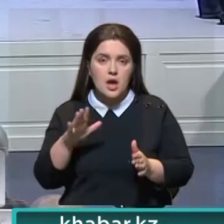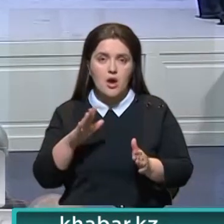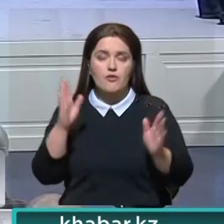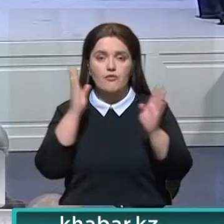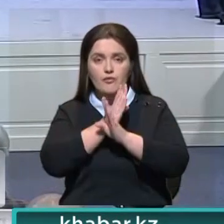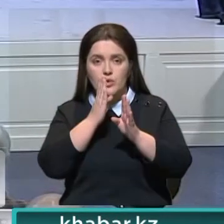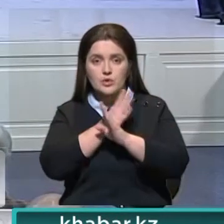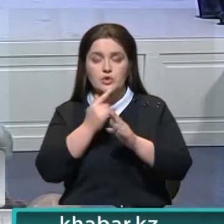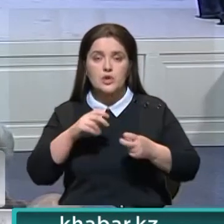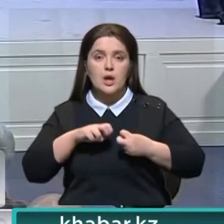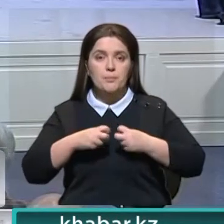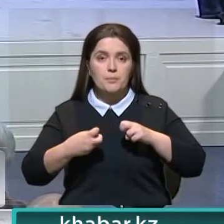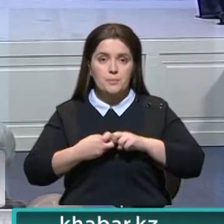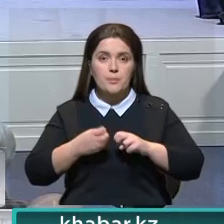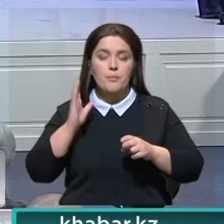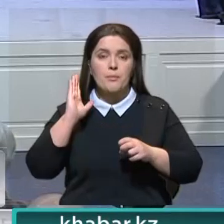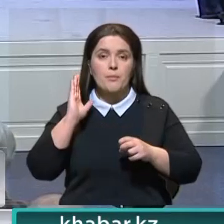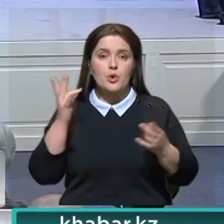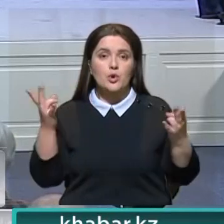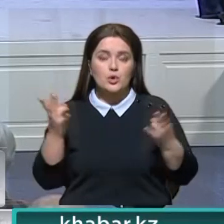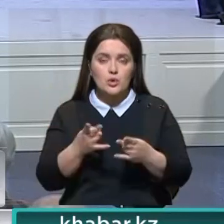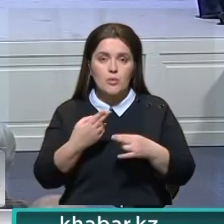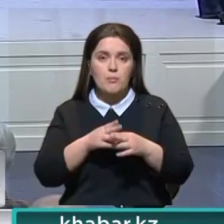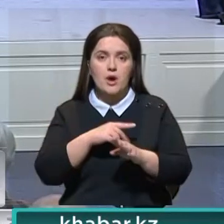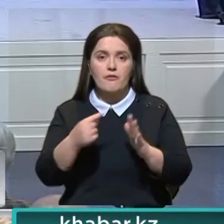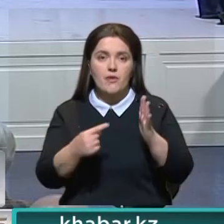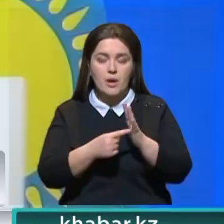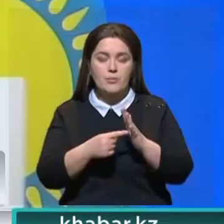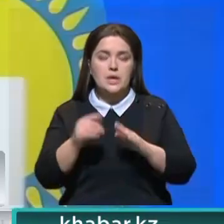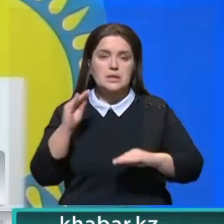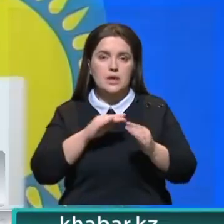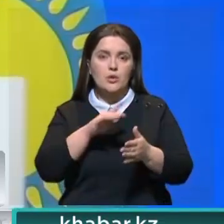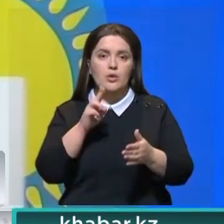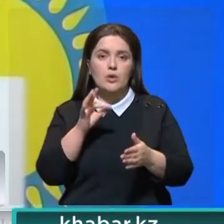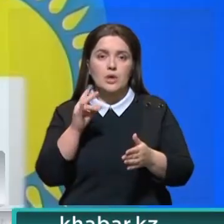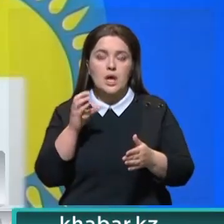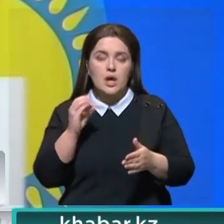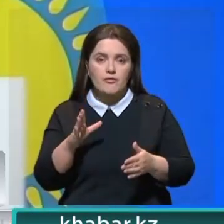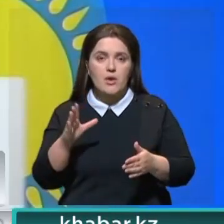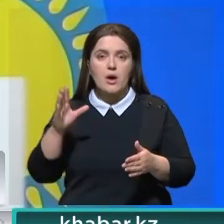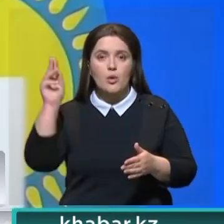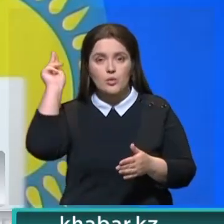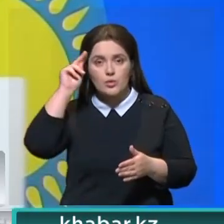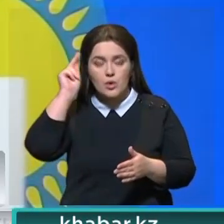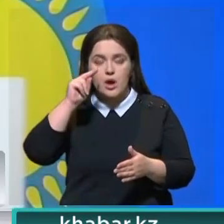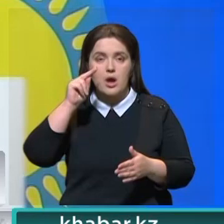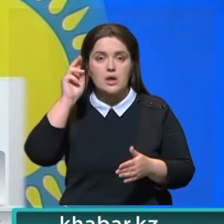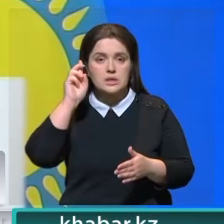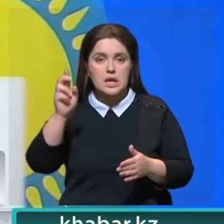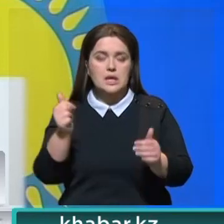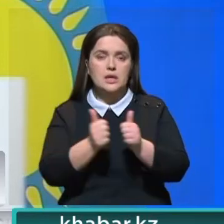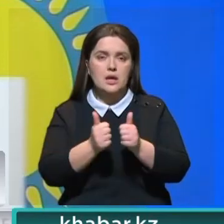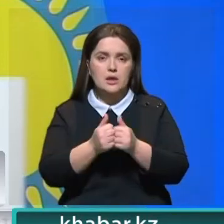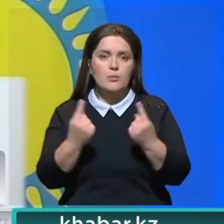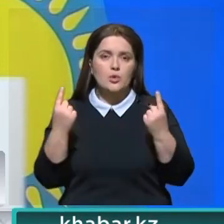учетом имеющихся проблем, полагаю, целесообразным рассмотреть вопрос создания в городе Конаев академгородка. Во многих странах вблизи